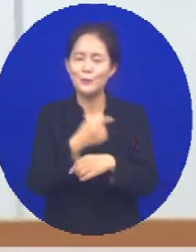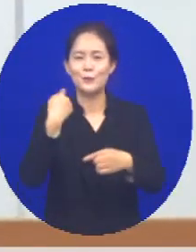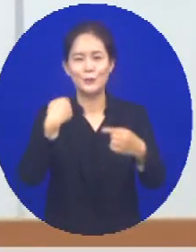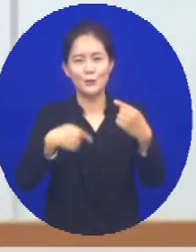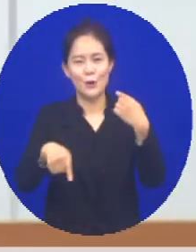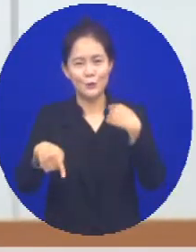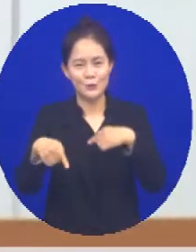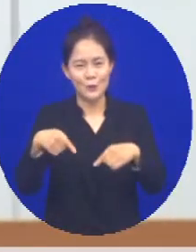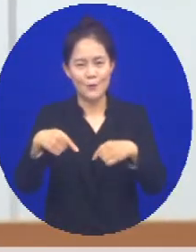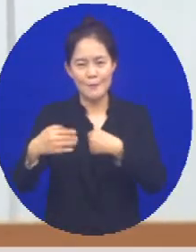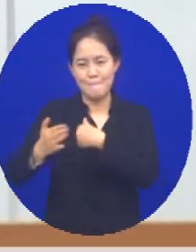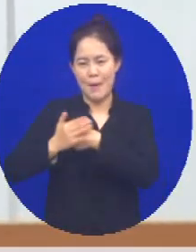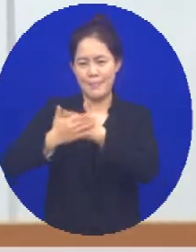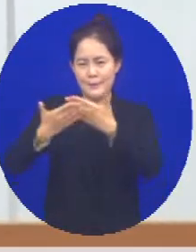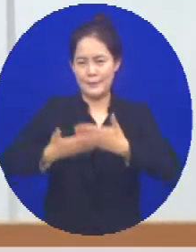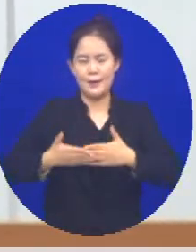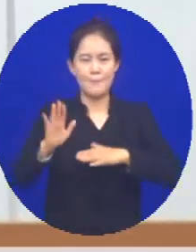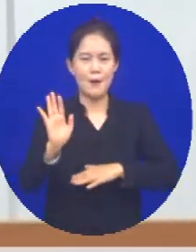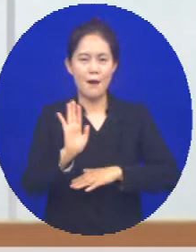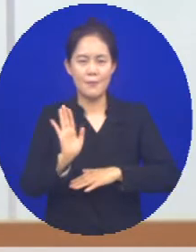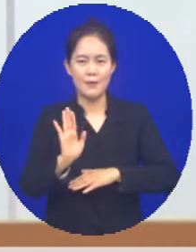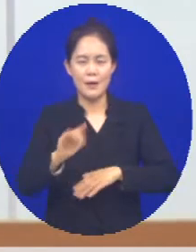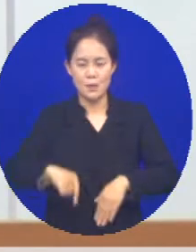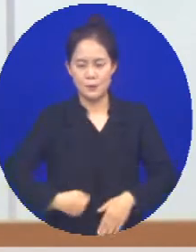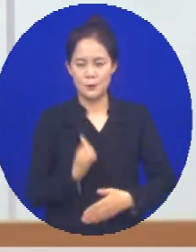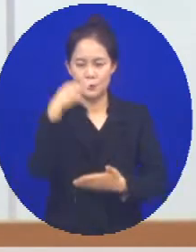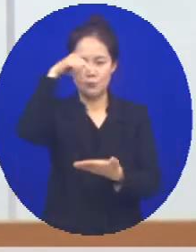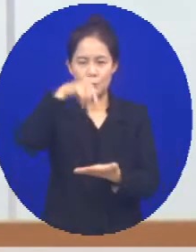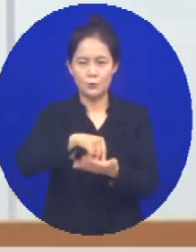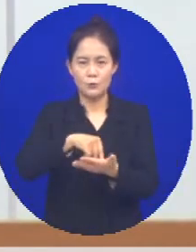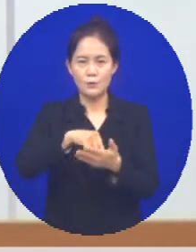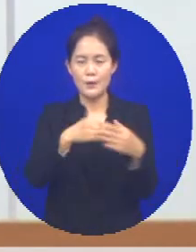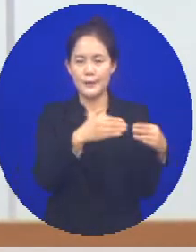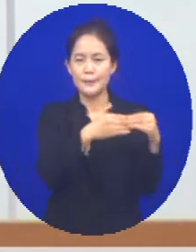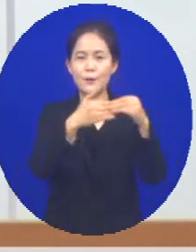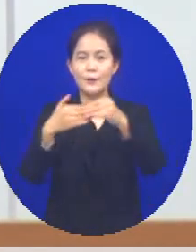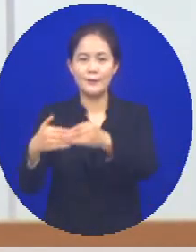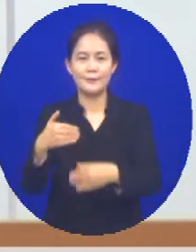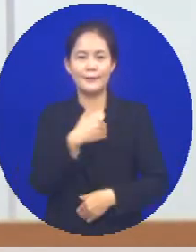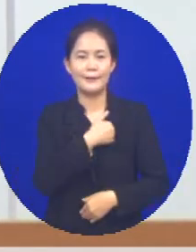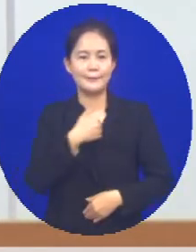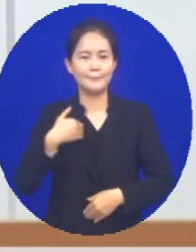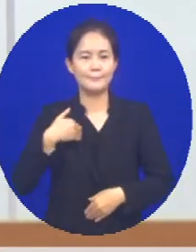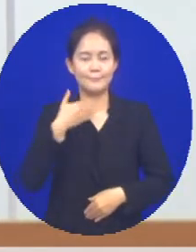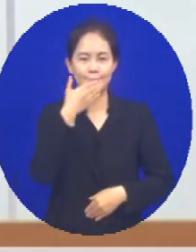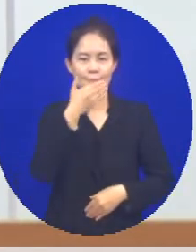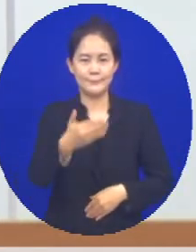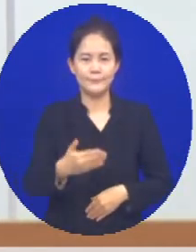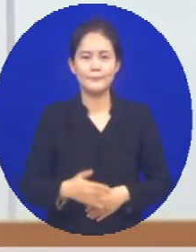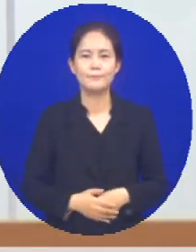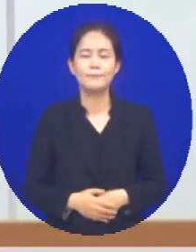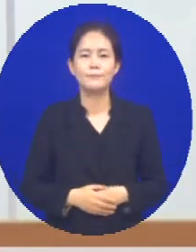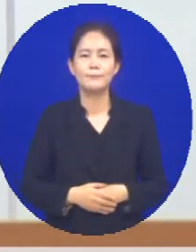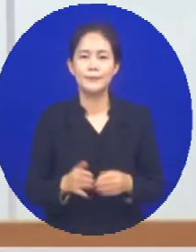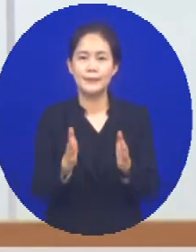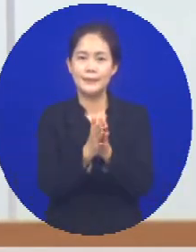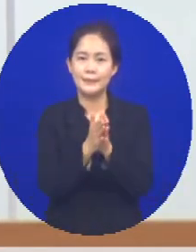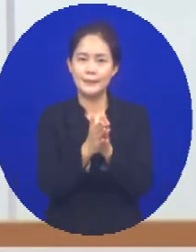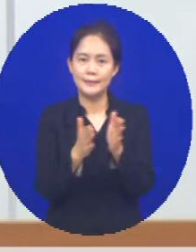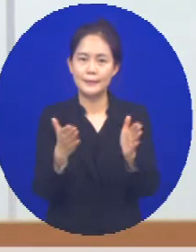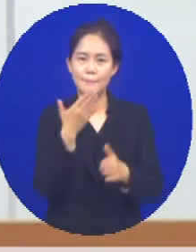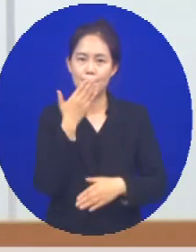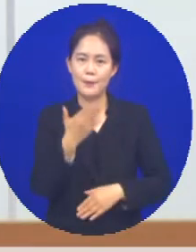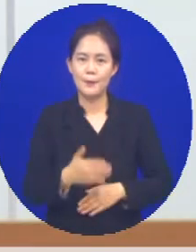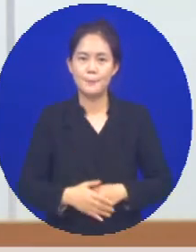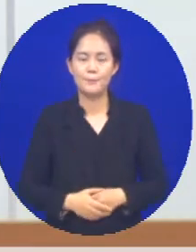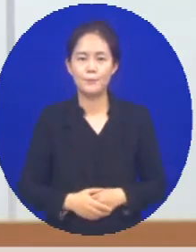예 걜 와 해피로 쑤어 어 다 있는 시작해야